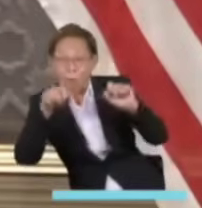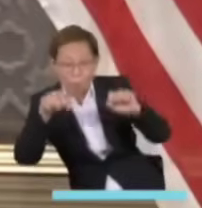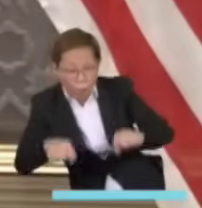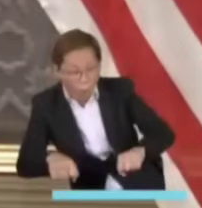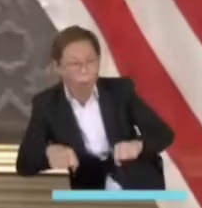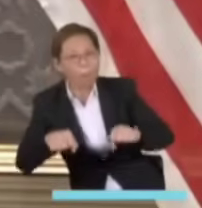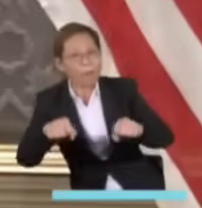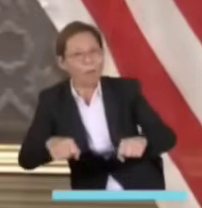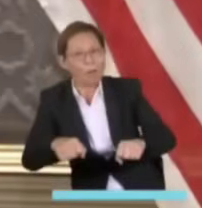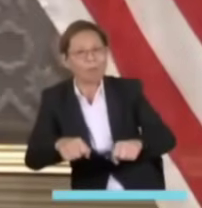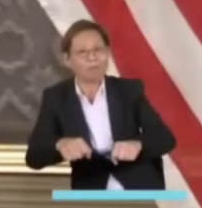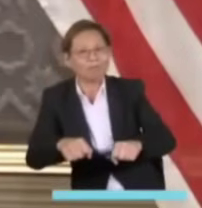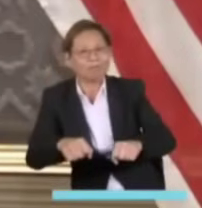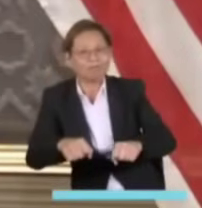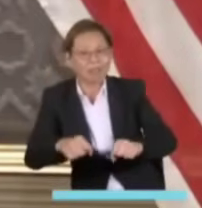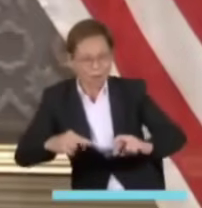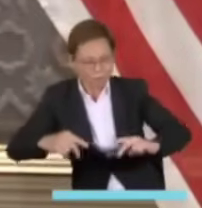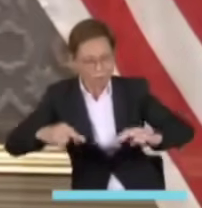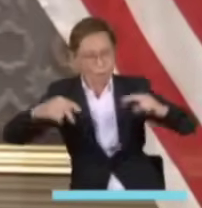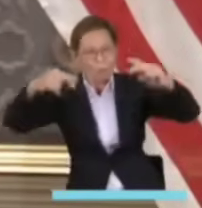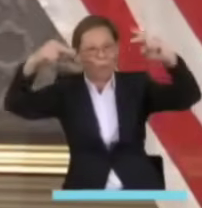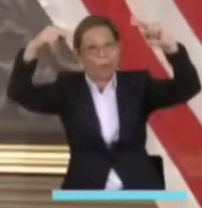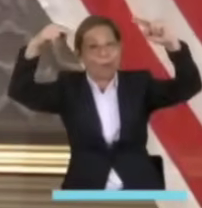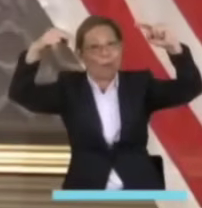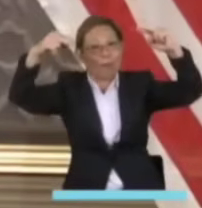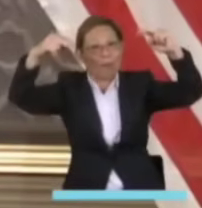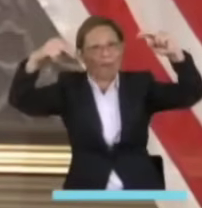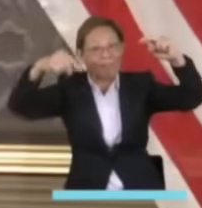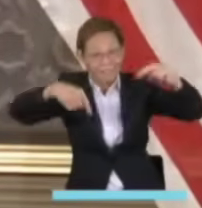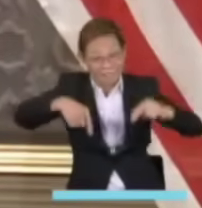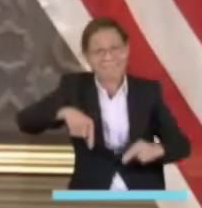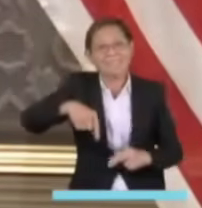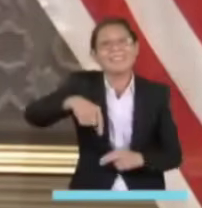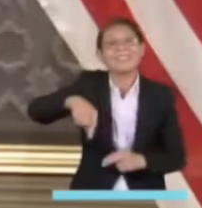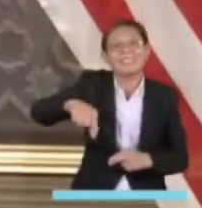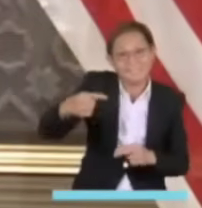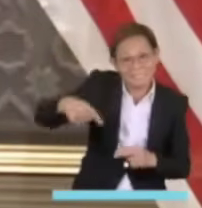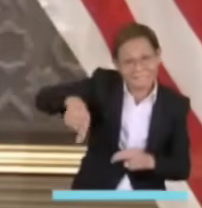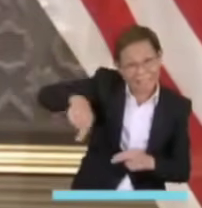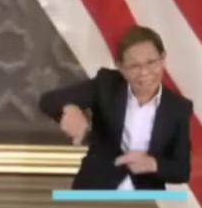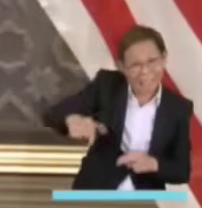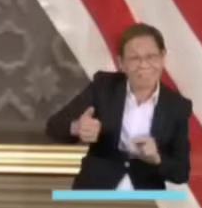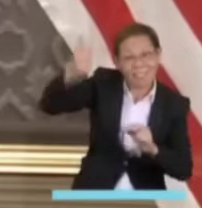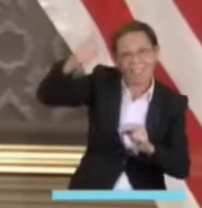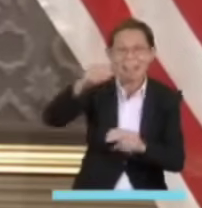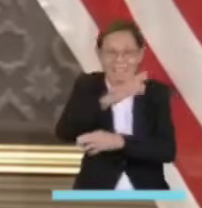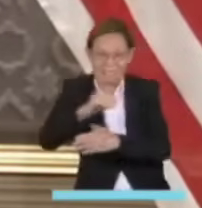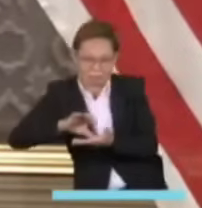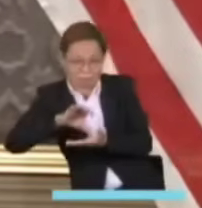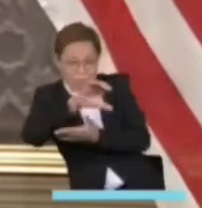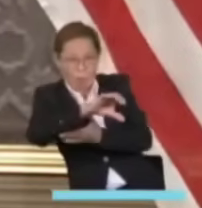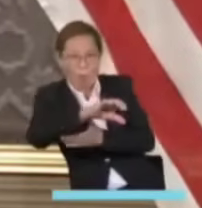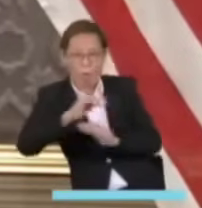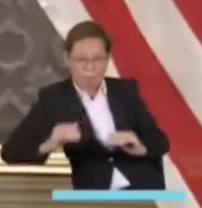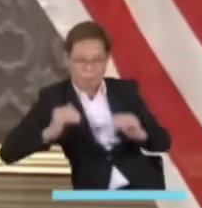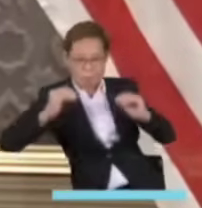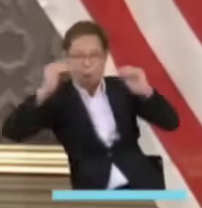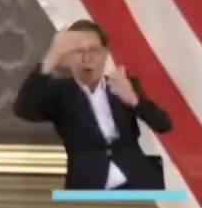dapat mampu meningkat dan bernilai tinggi supaya pelaburan dapat ditingkatkan ke dalam